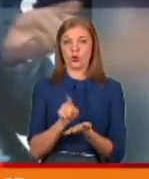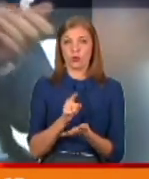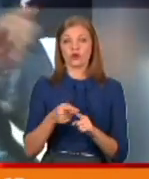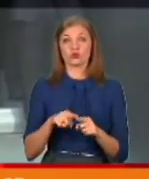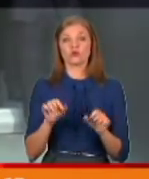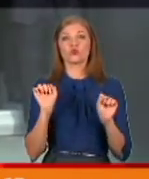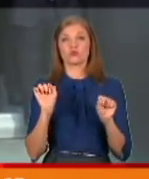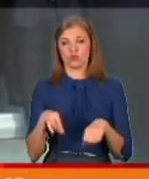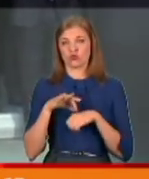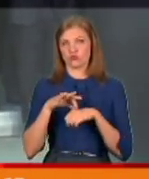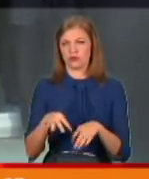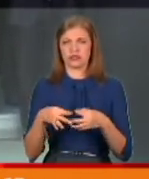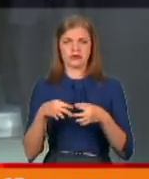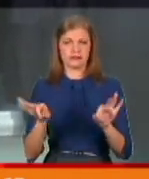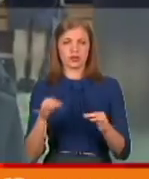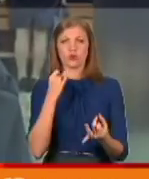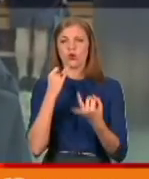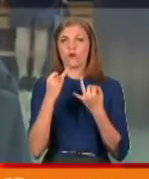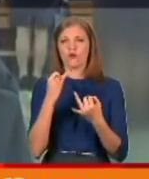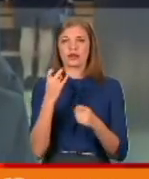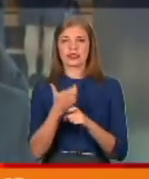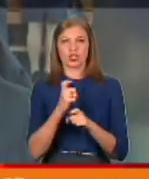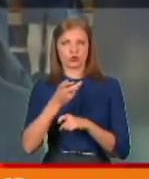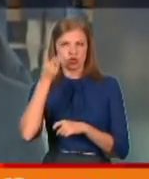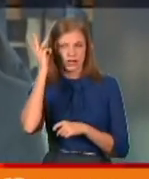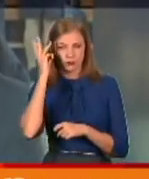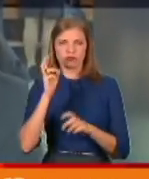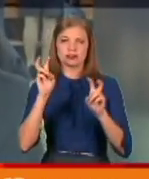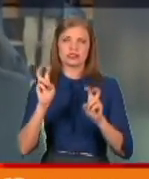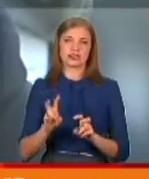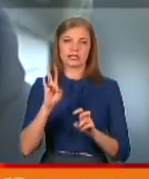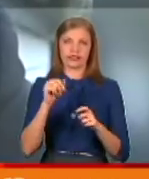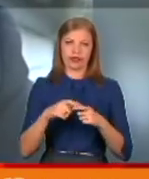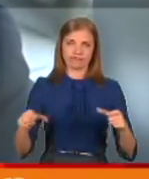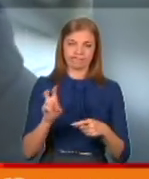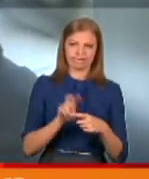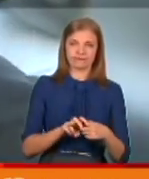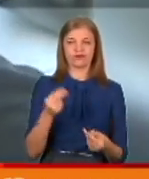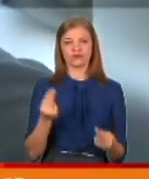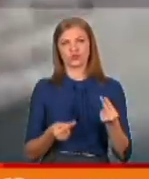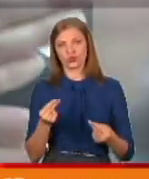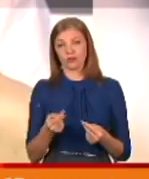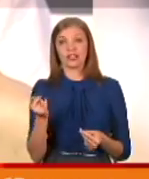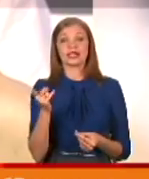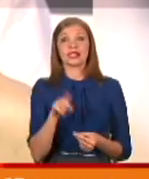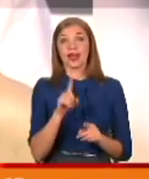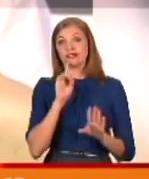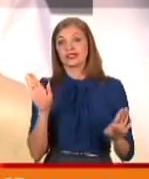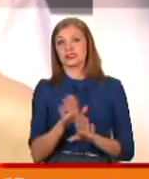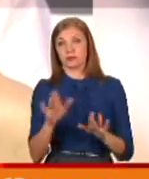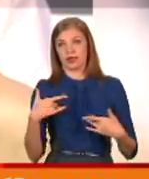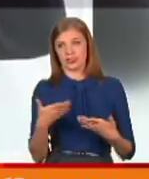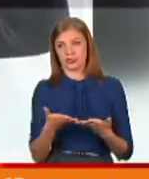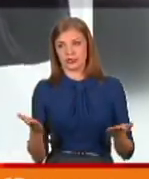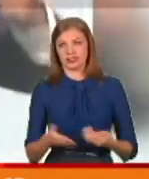Тому можуть поводитися вільно, говорити не надто дипломатично, сидіти на бордюрі, жартувати і навіть співати зі